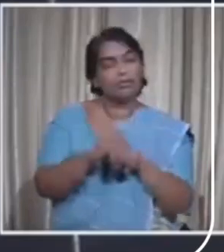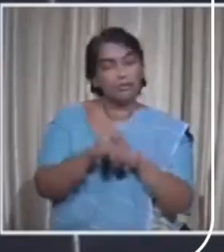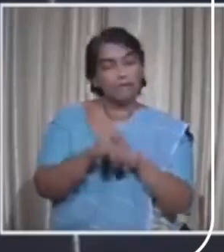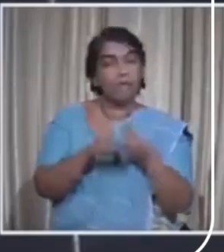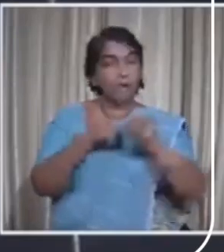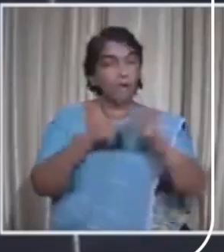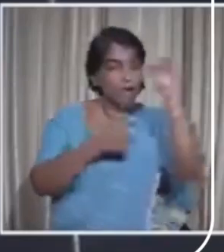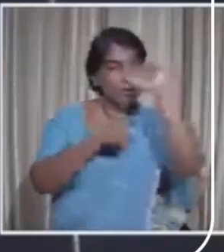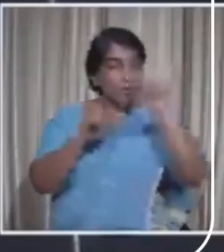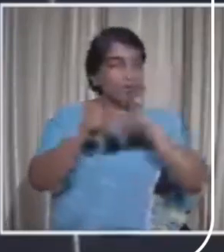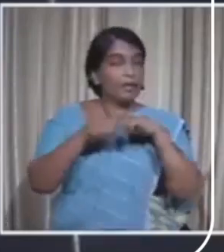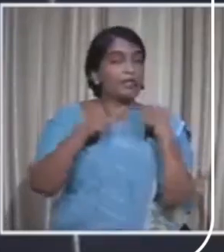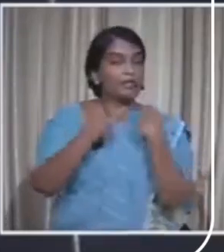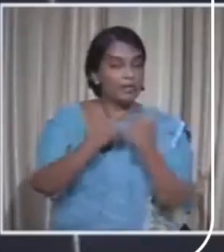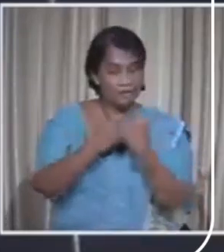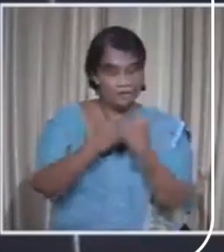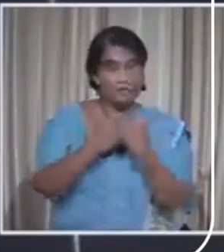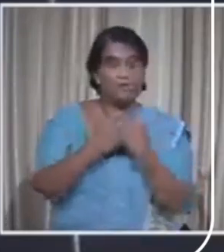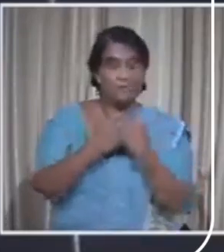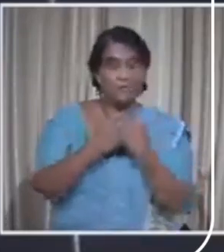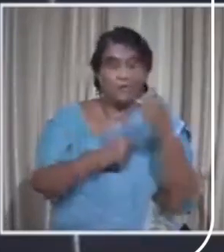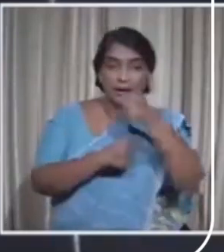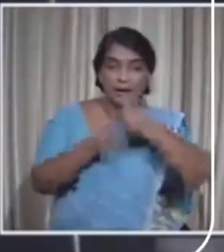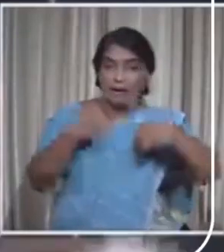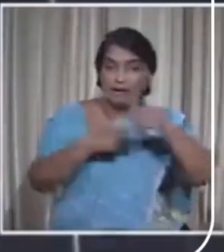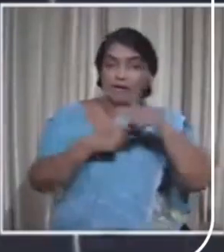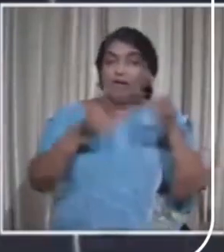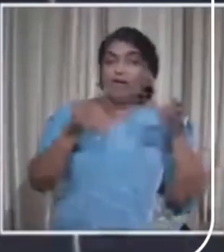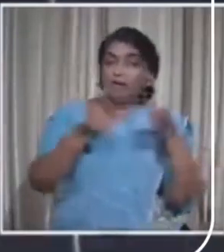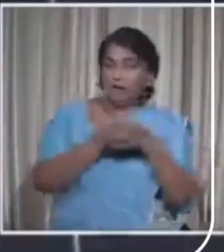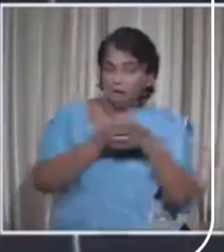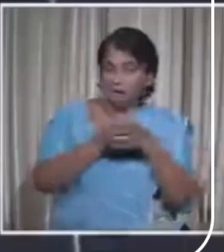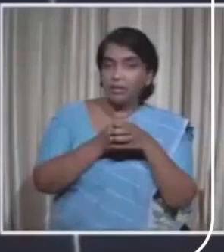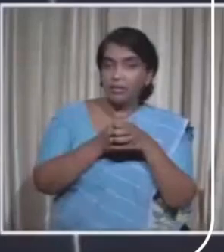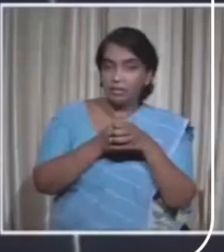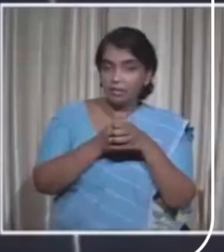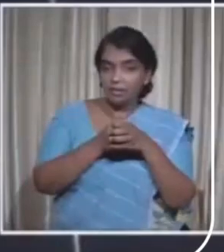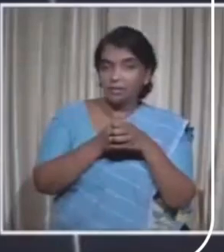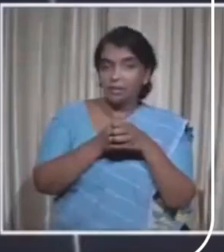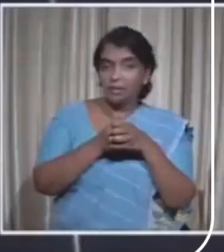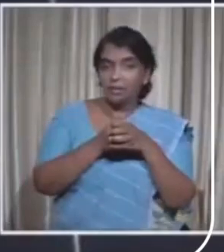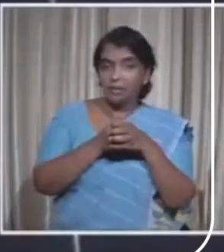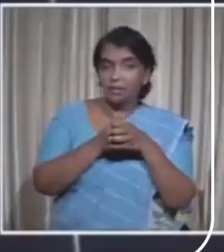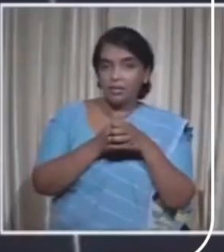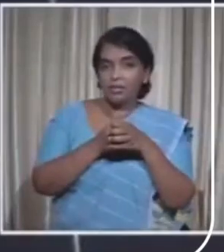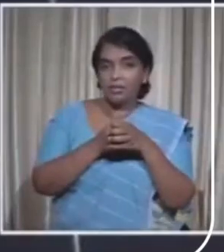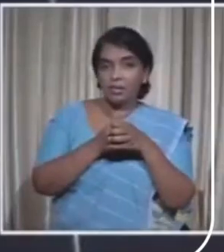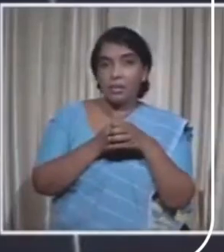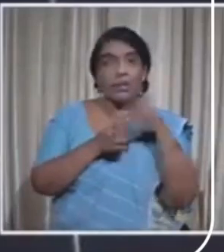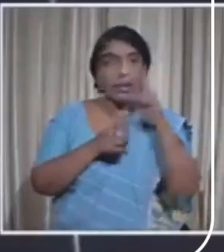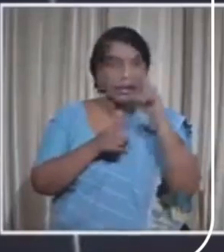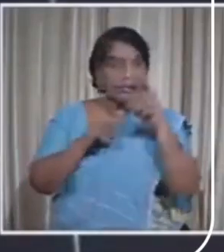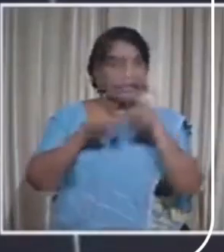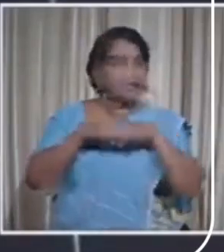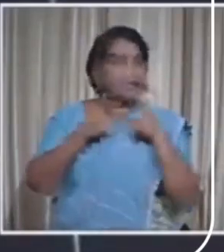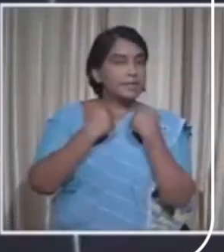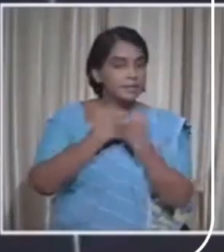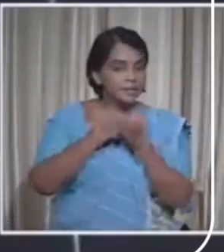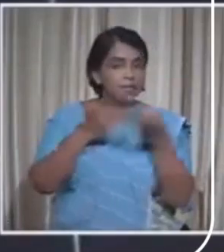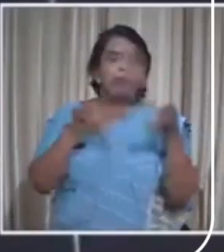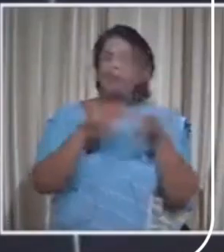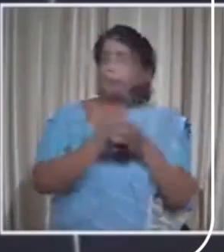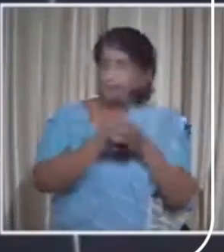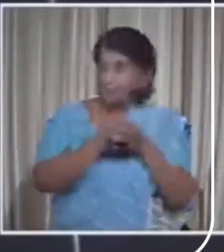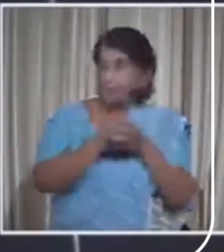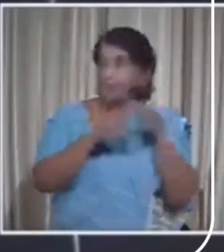යුරෝපීය සංගමය සමග එක සංවිධානය and consortium, one consortium to assist this